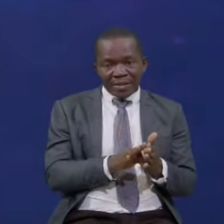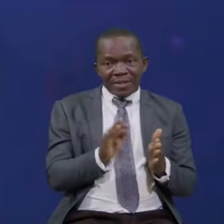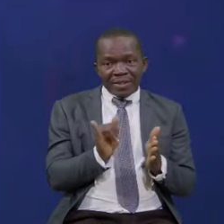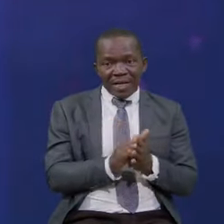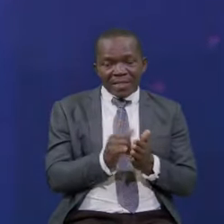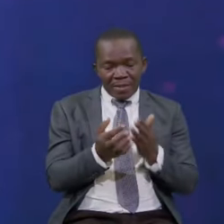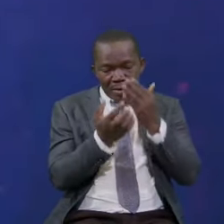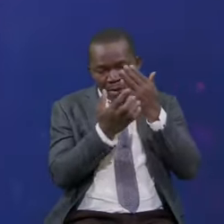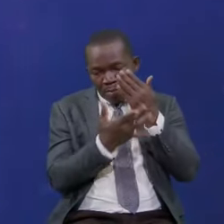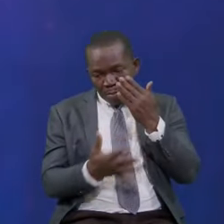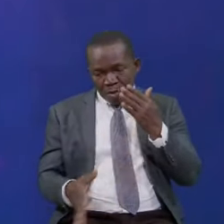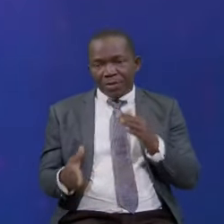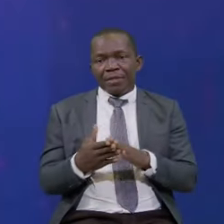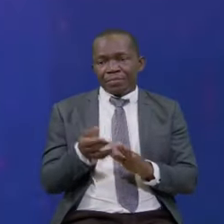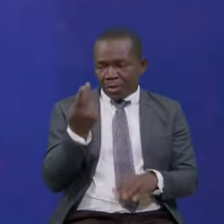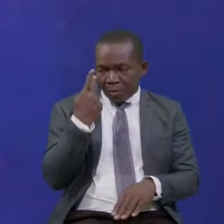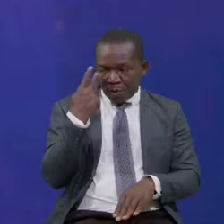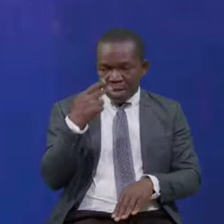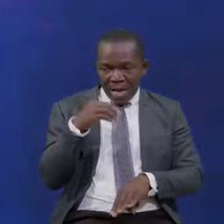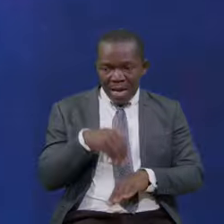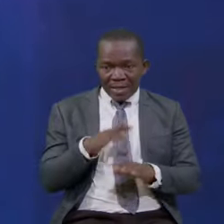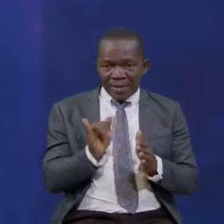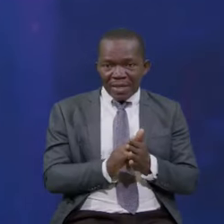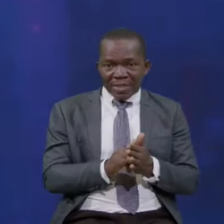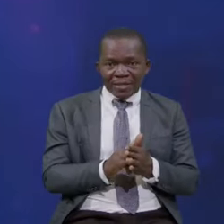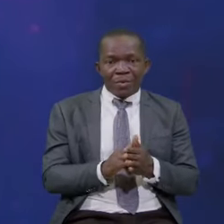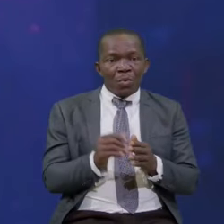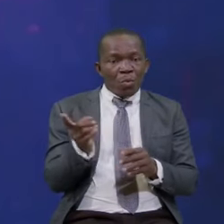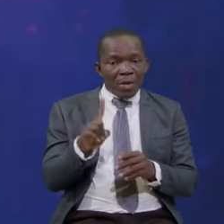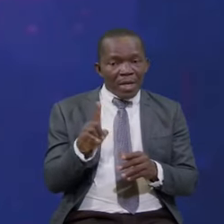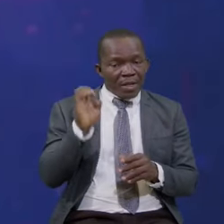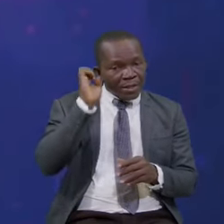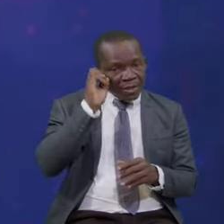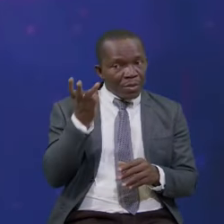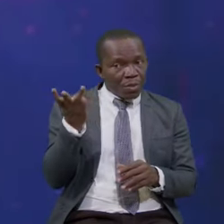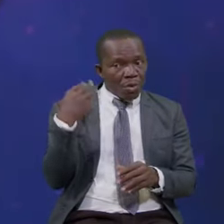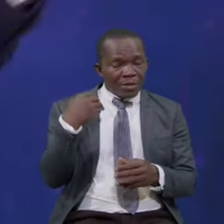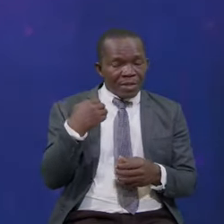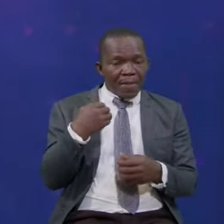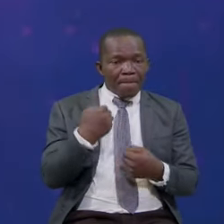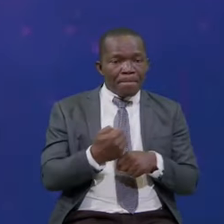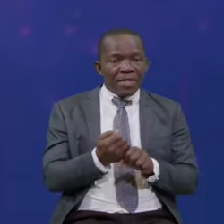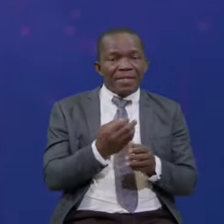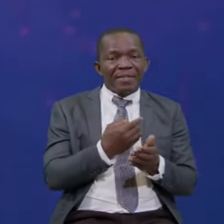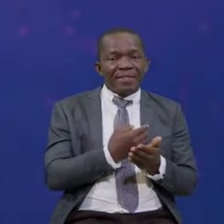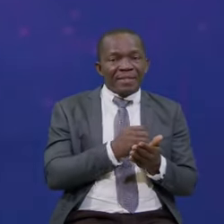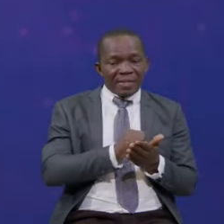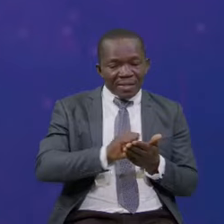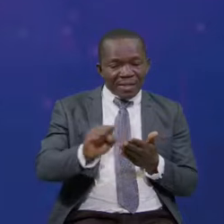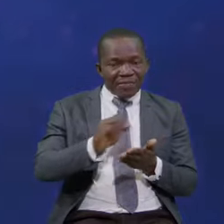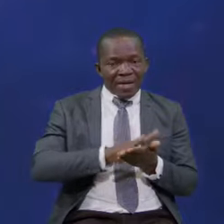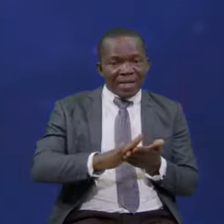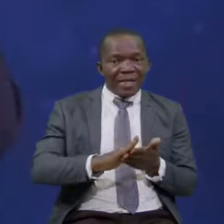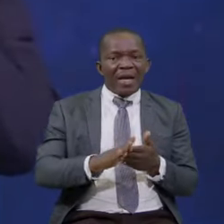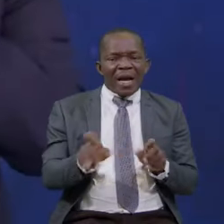voyez cela par lequel a été sanctifié et qui aura autragé il considère ça comme chose